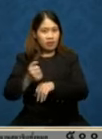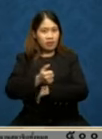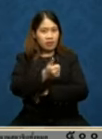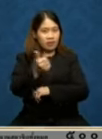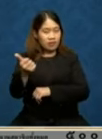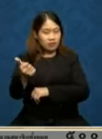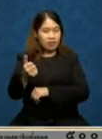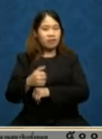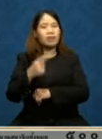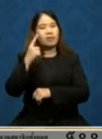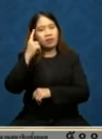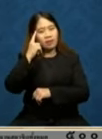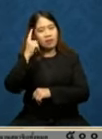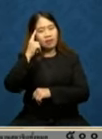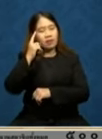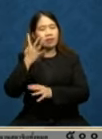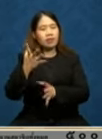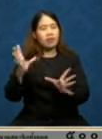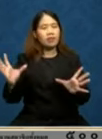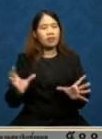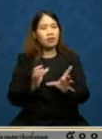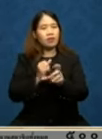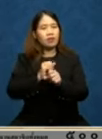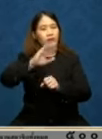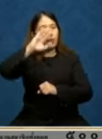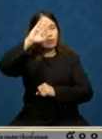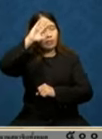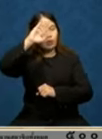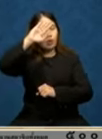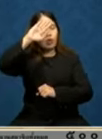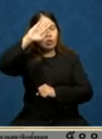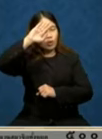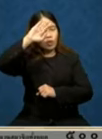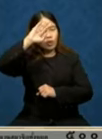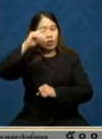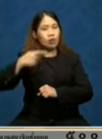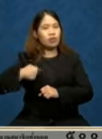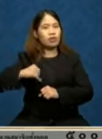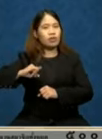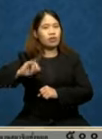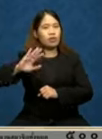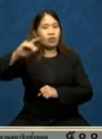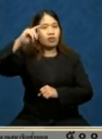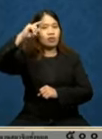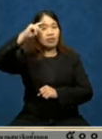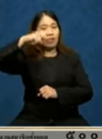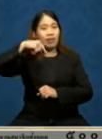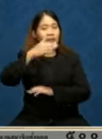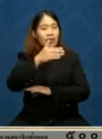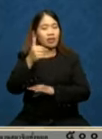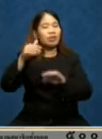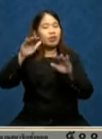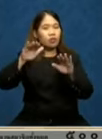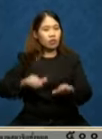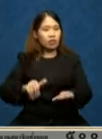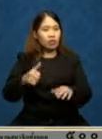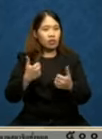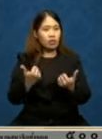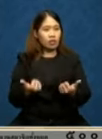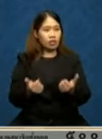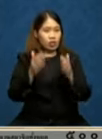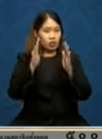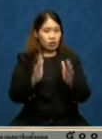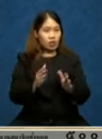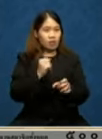นๆก็น่าจะทำให้ภาพรวมการป่วยโรคจิตเวทของประเทศไทยลดลงได้ครับปัจจุบันบุคลากรทางด้านจิ